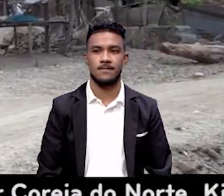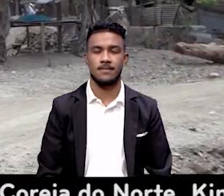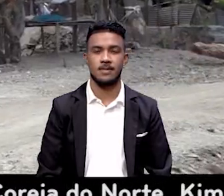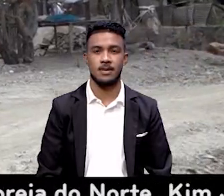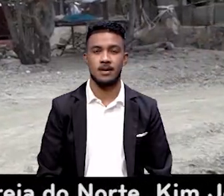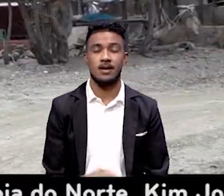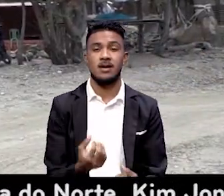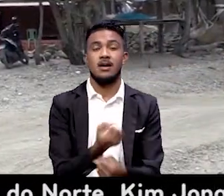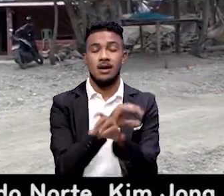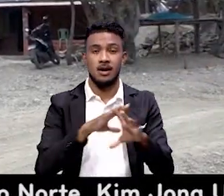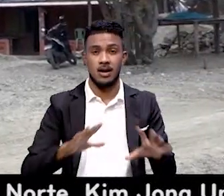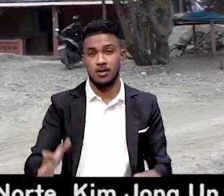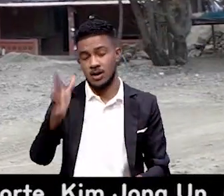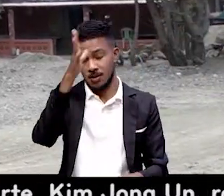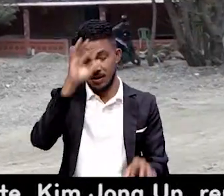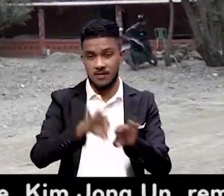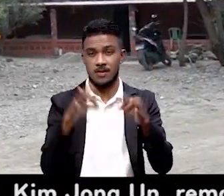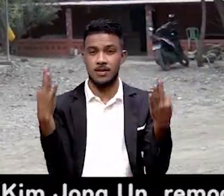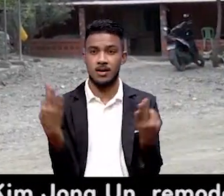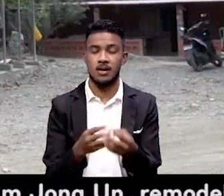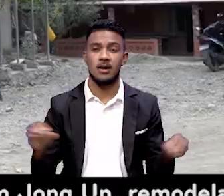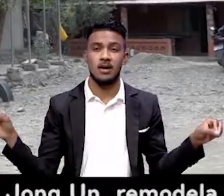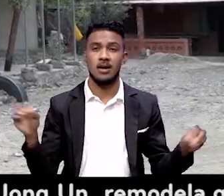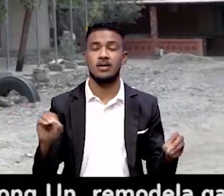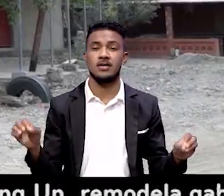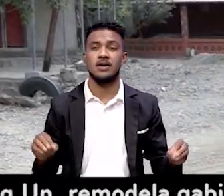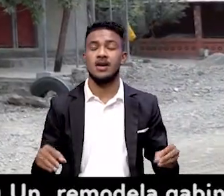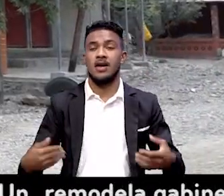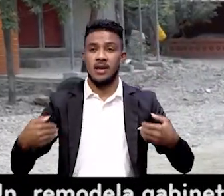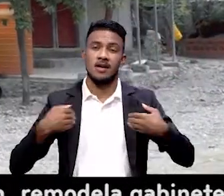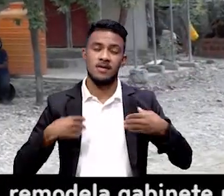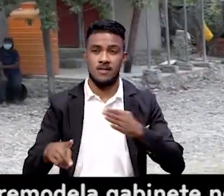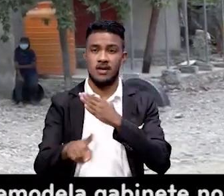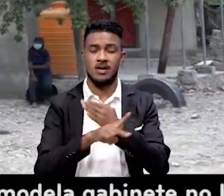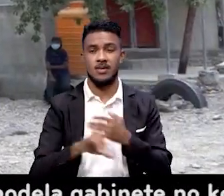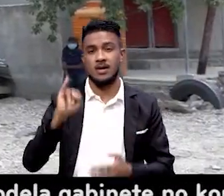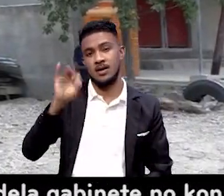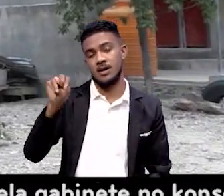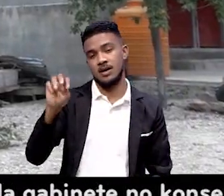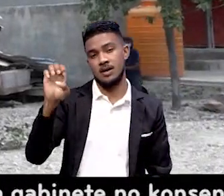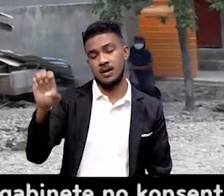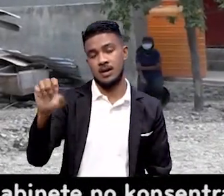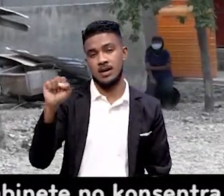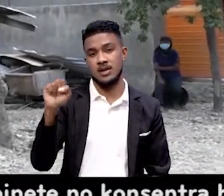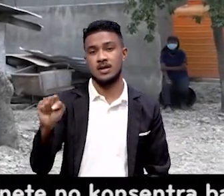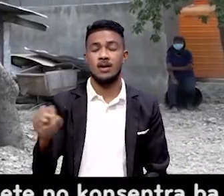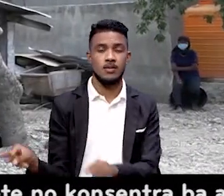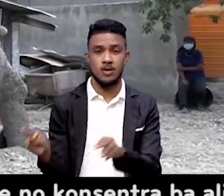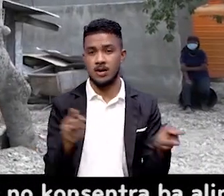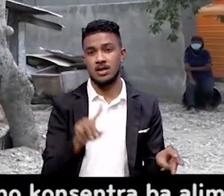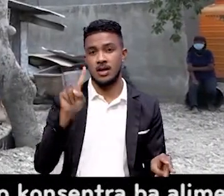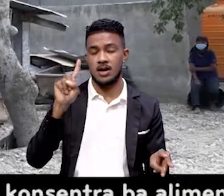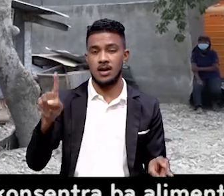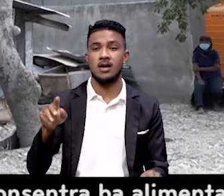Lakong amang ye familia ne, lawas de ta feta kondisyon ekonomia familia te Inesh nian. Mudan sa idane, a feta